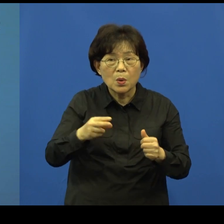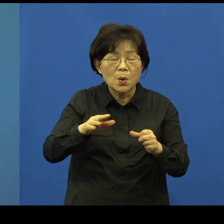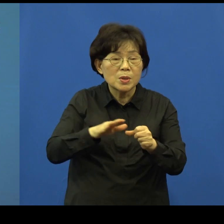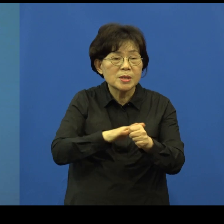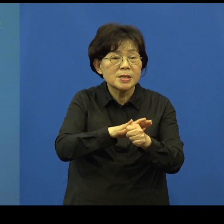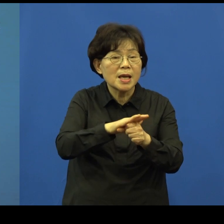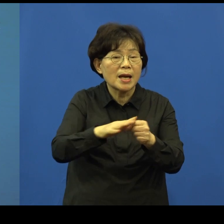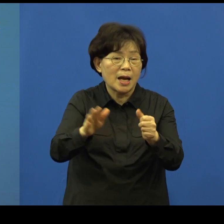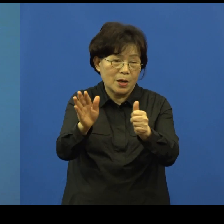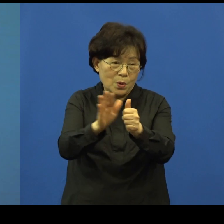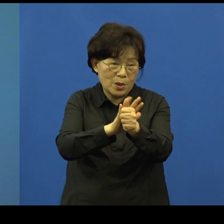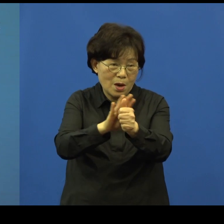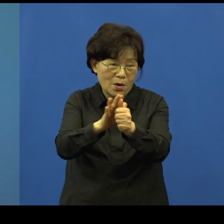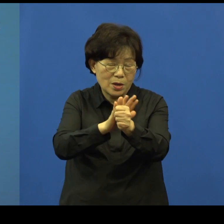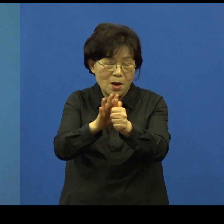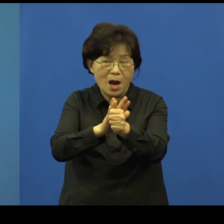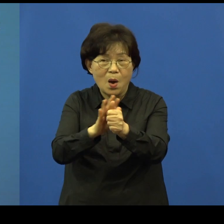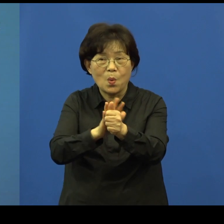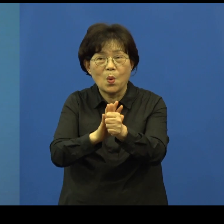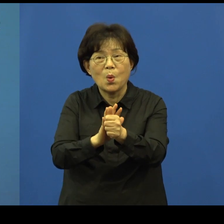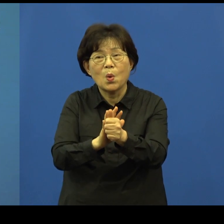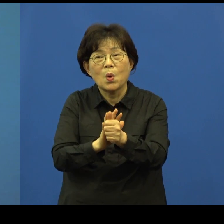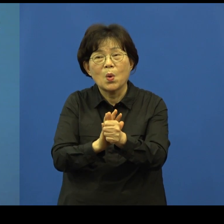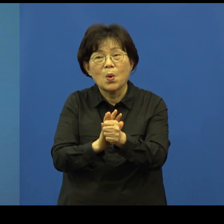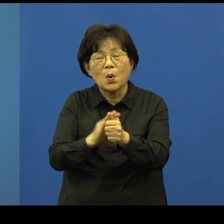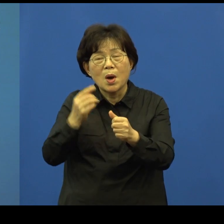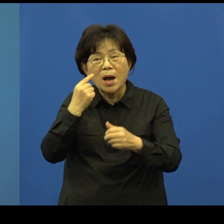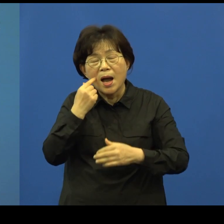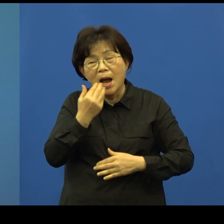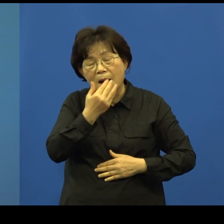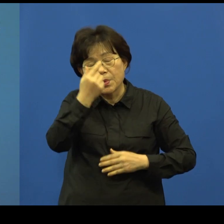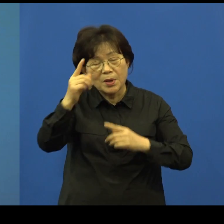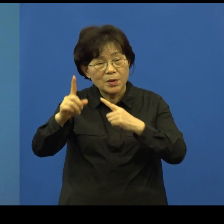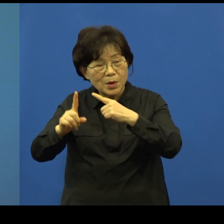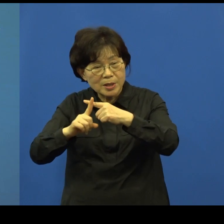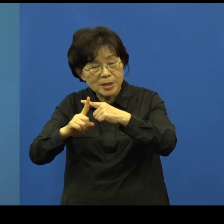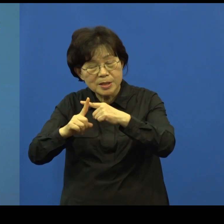사랑으로, 격려로, 그죠? 이렇게 아름답게